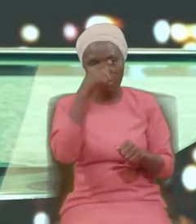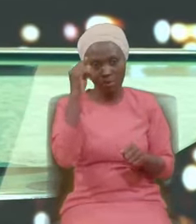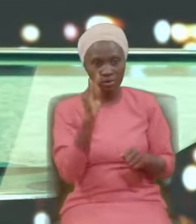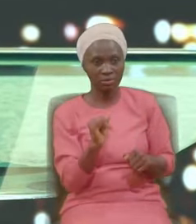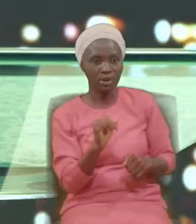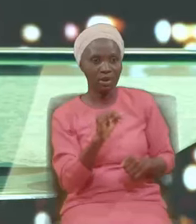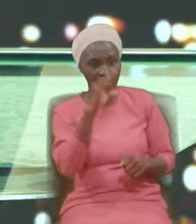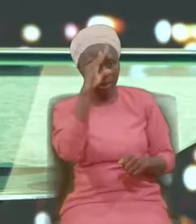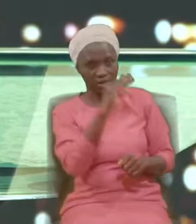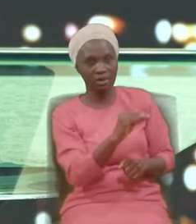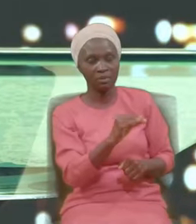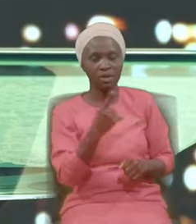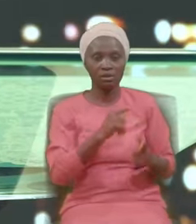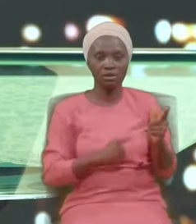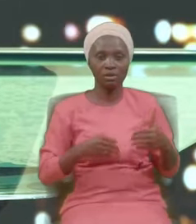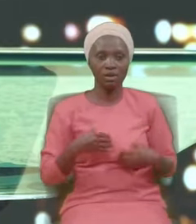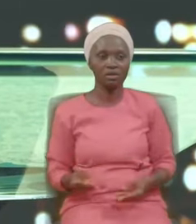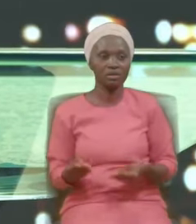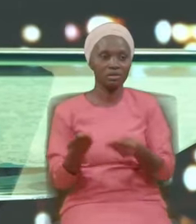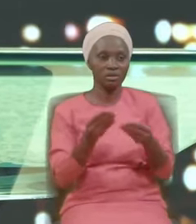l'Éternel avait délivré les Syriens.